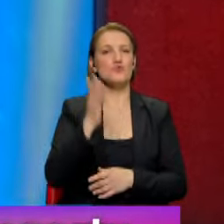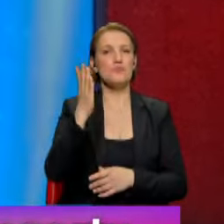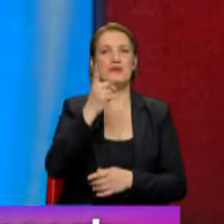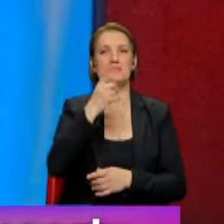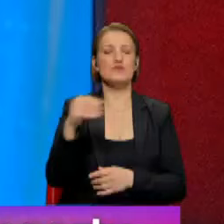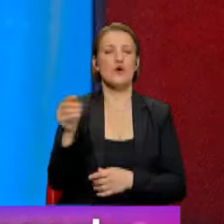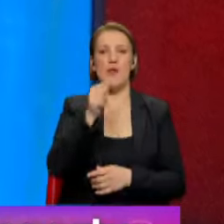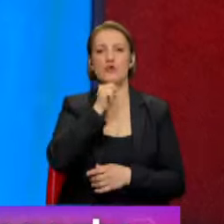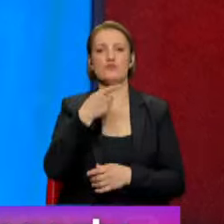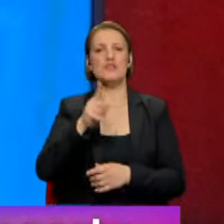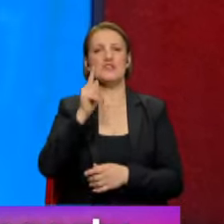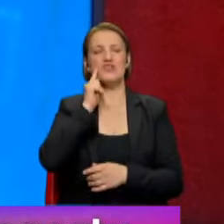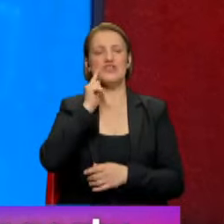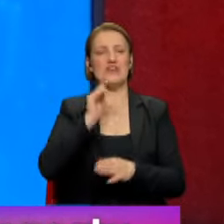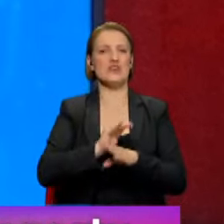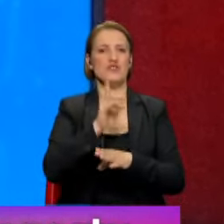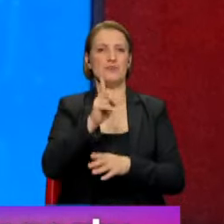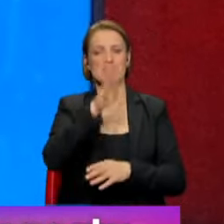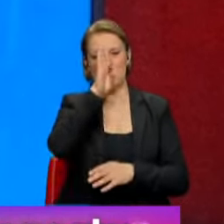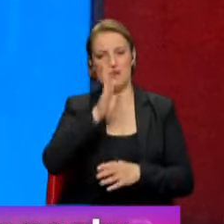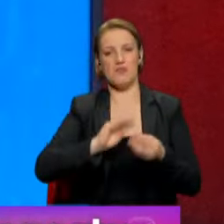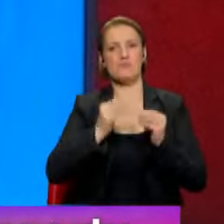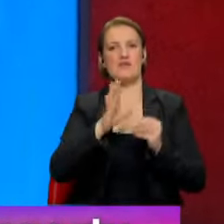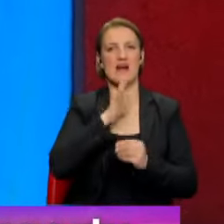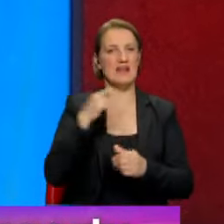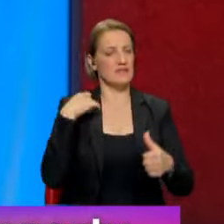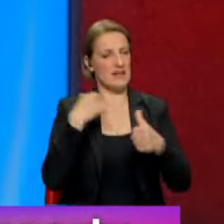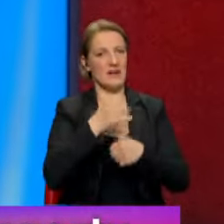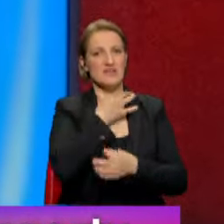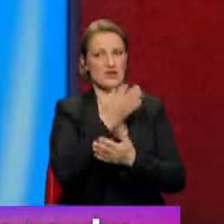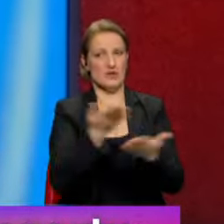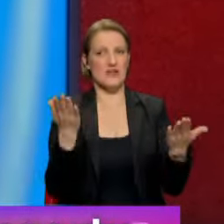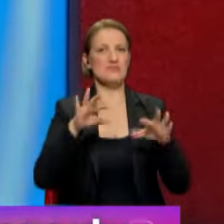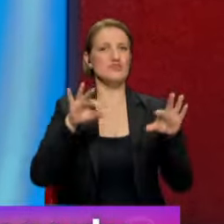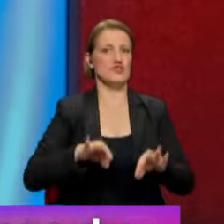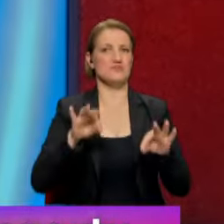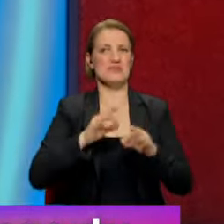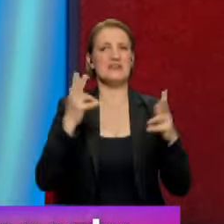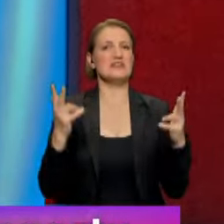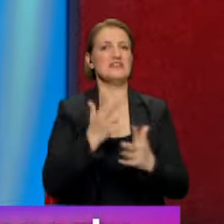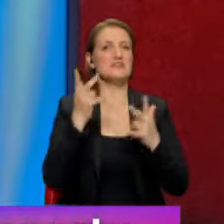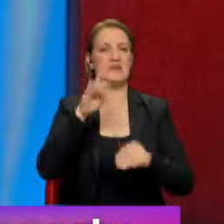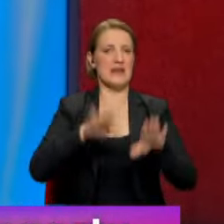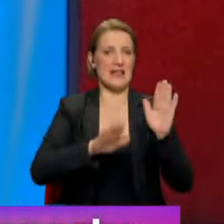600.000 kişinin yaşadığı bir yer ve ciddi problemleri var bir kez daha teşekkür ediyorum Şimdi hızlı bir şekilde reklamlara gideceğim